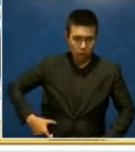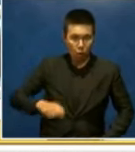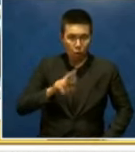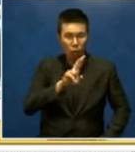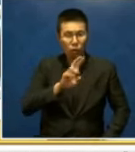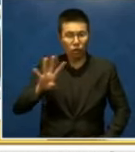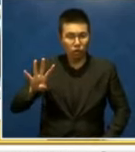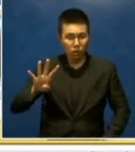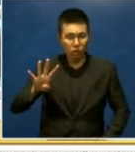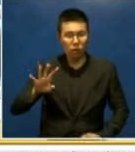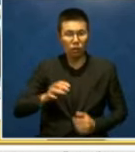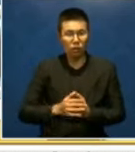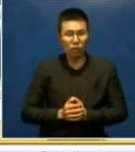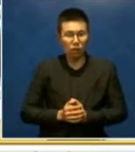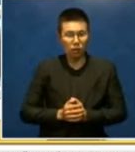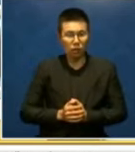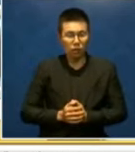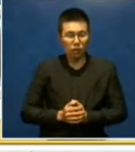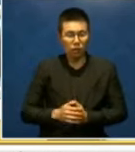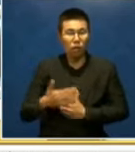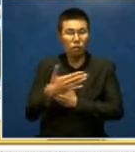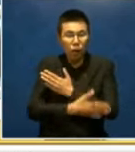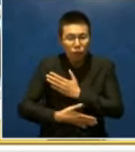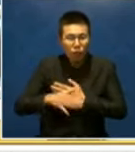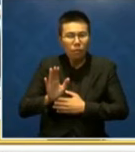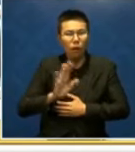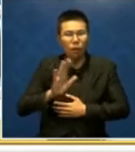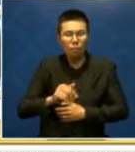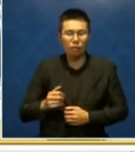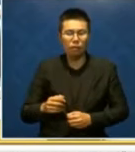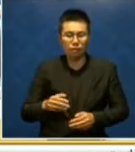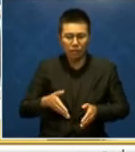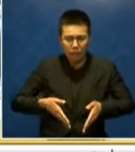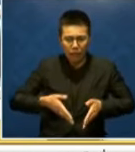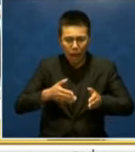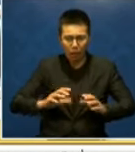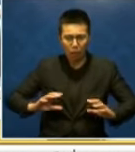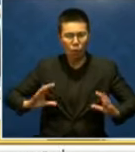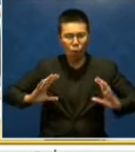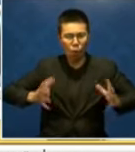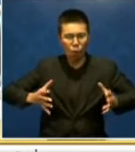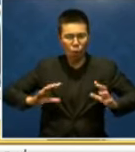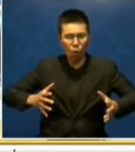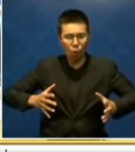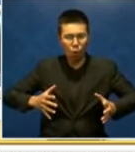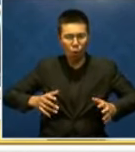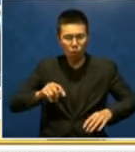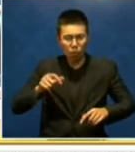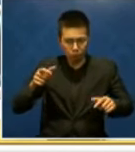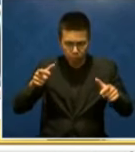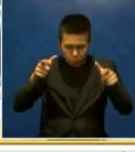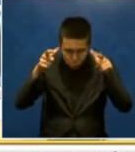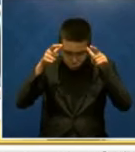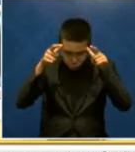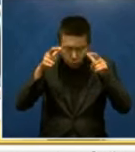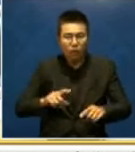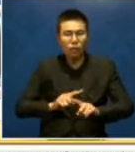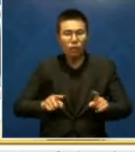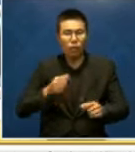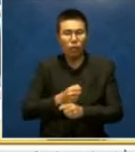เ้าเรียกว่าทางเกวียนครับไม่ใช่ทางรถไฟสมัยก่อนแต่ถูกกันเขตไว้เป็นแนวทางรถไฟ